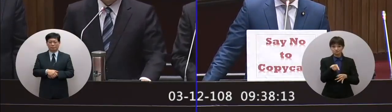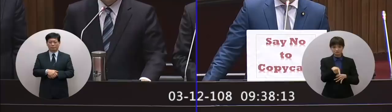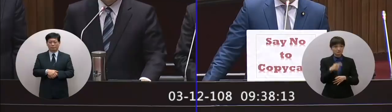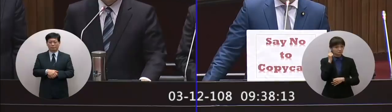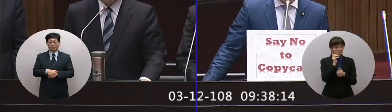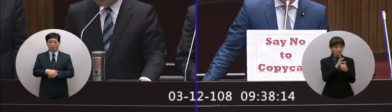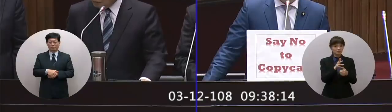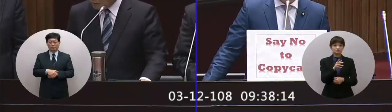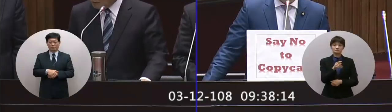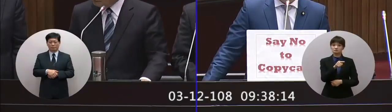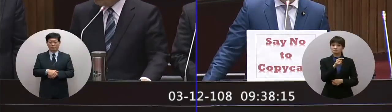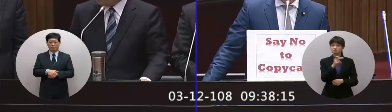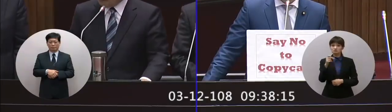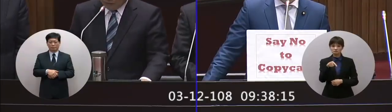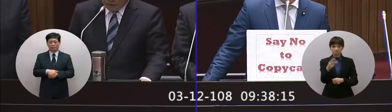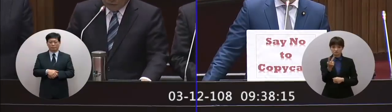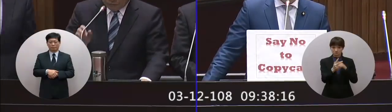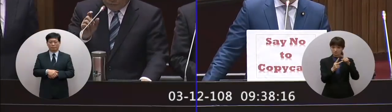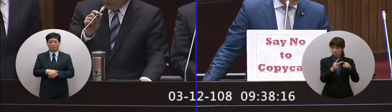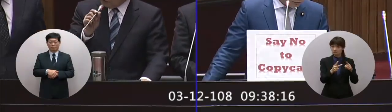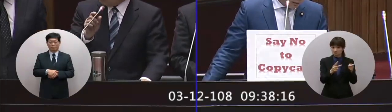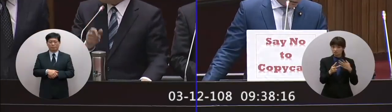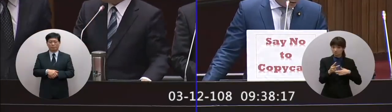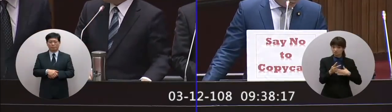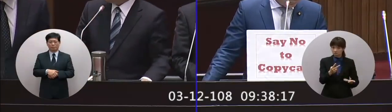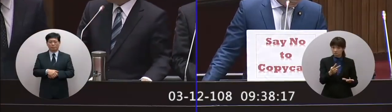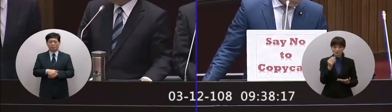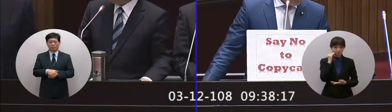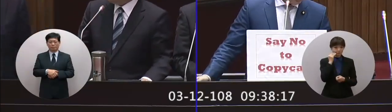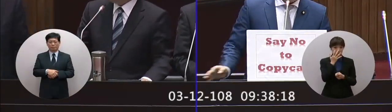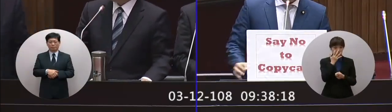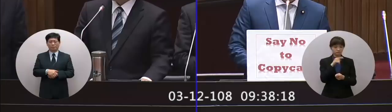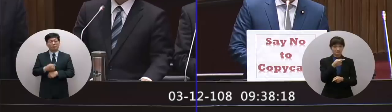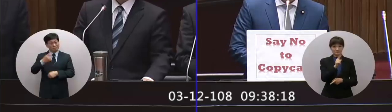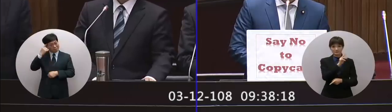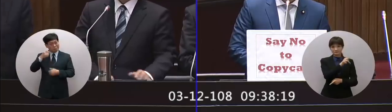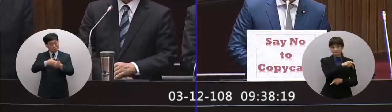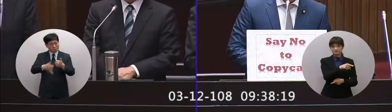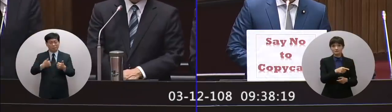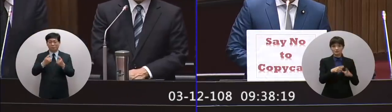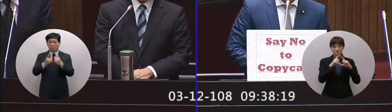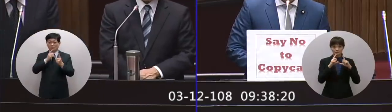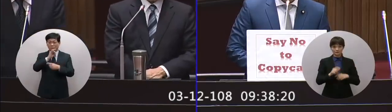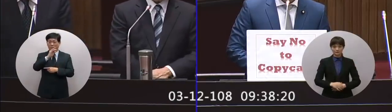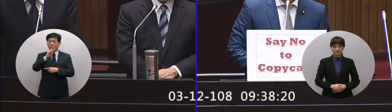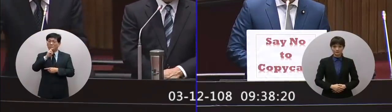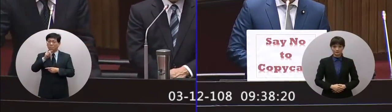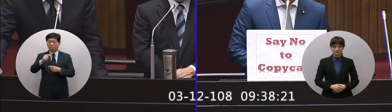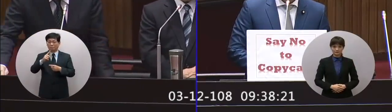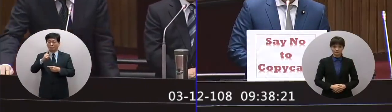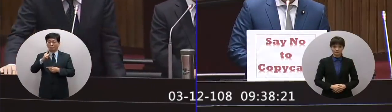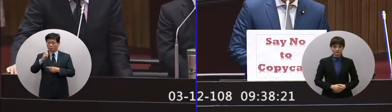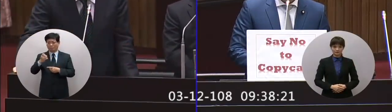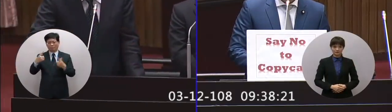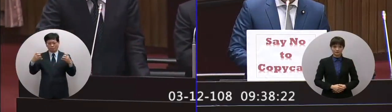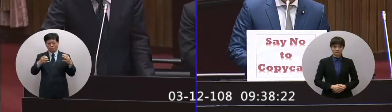问什么是 FinTech， 什么是 TechFin？ 如果院长不知道，请顾主委回答。 我想委员，因为我们对 FinTech、TechFin， 我们在很多不